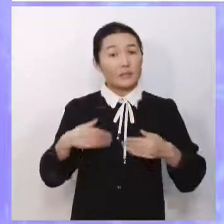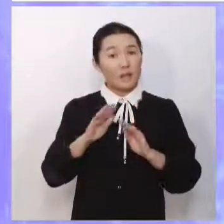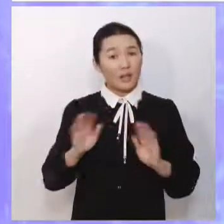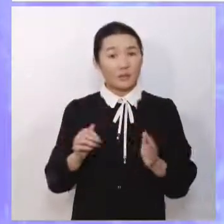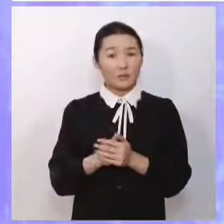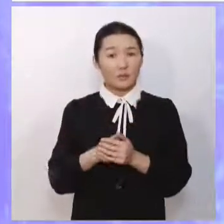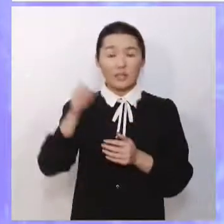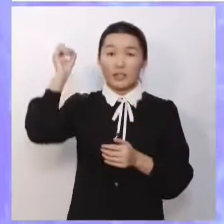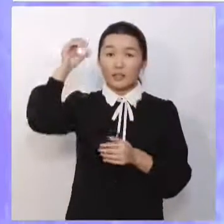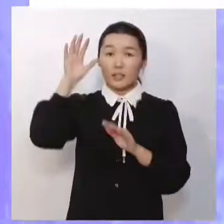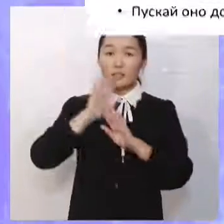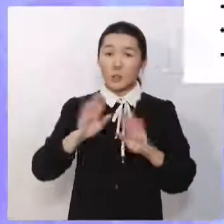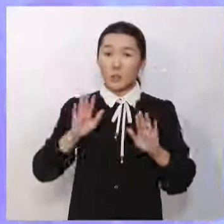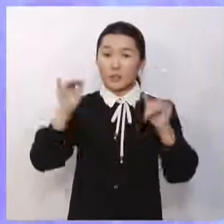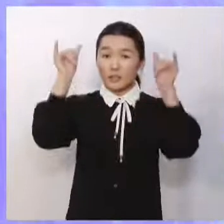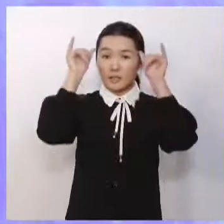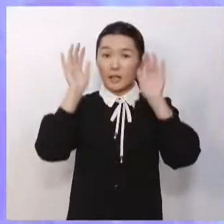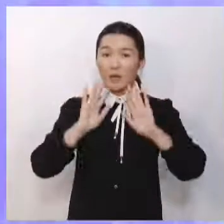ни солнце, ни корова.